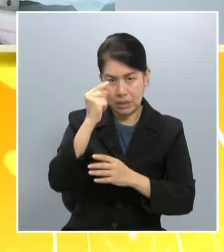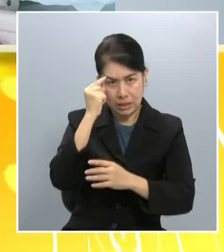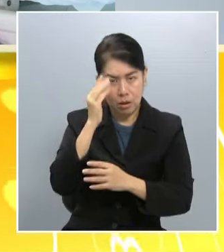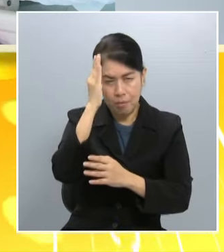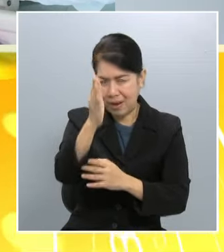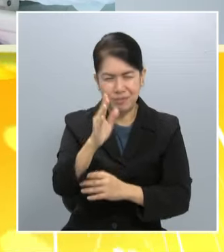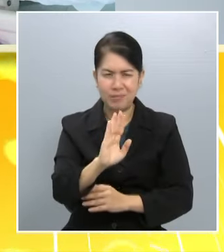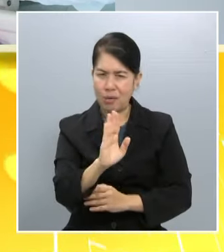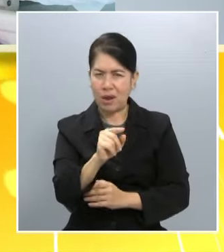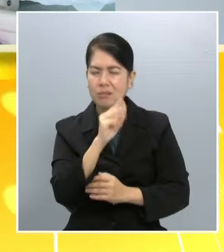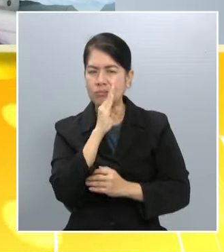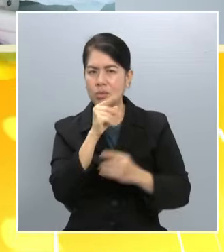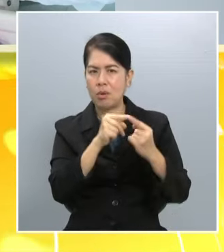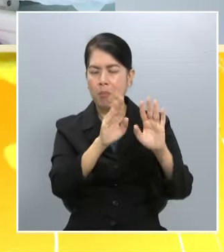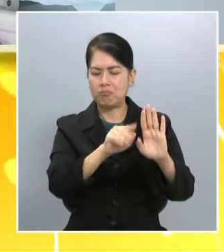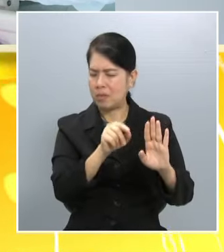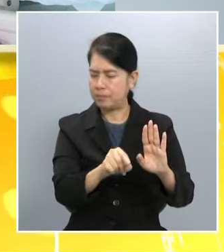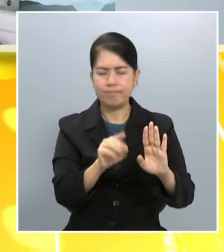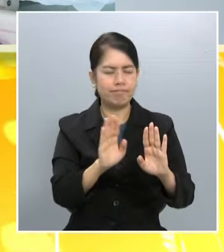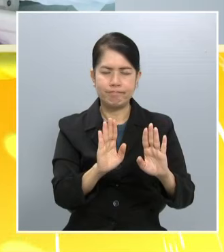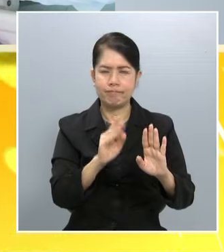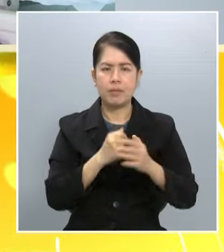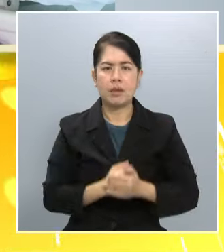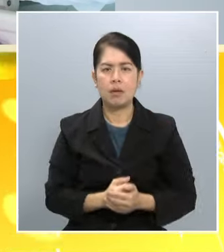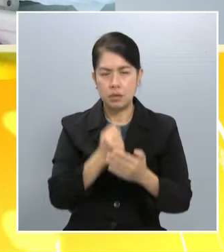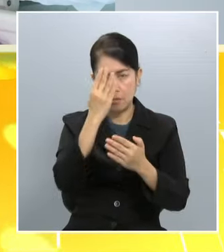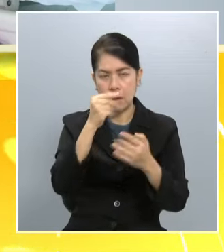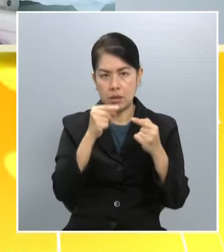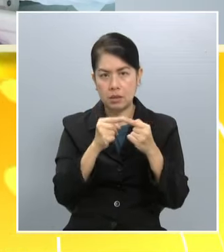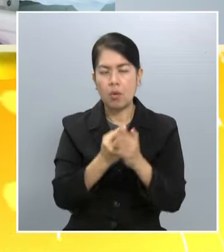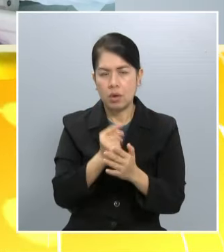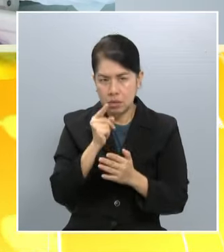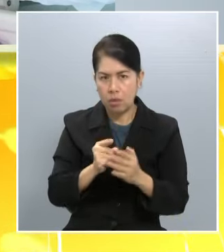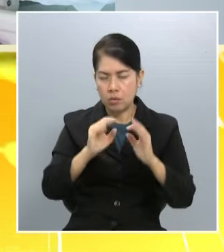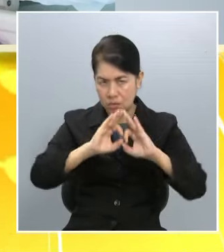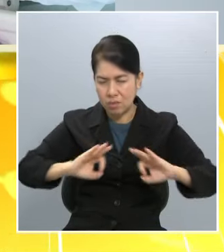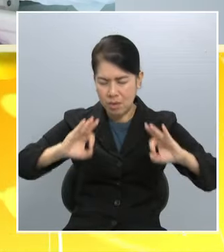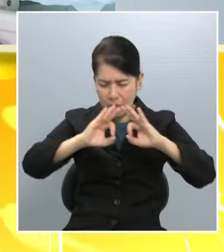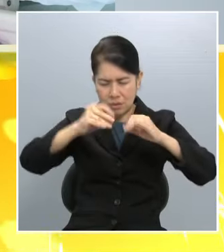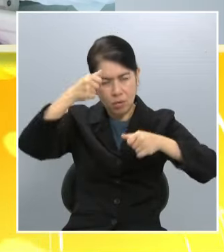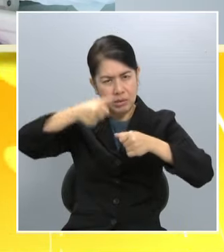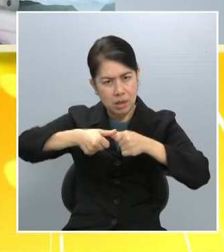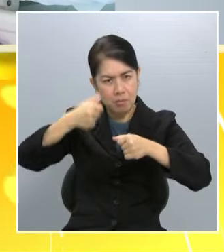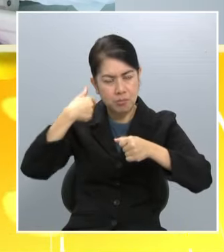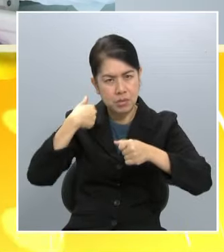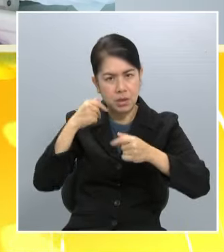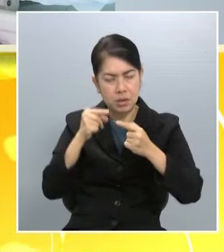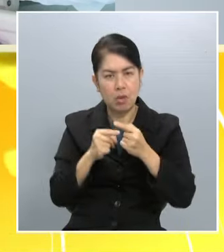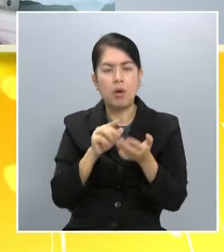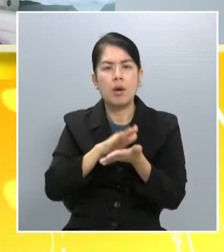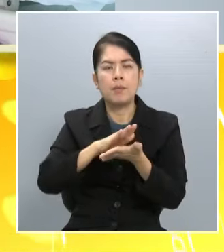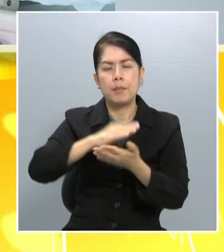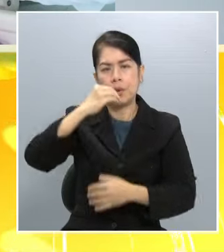ำโทษนักเรียนให้คำนึงถึงความเหมาะสมก็จริงๆแล้วเนี่ยมันเป็นบทเรียนที่คุณครูโรงเรียนนะครับเราก็จะต้องมาถอดบทเรียนกันว่าใน